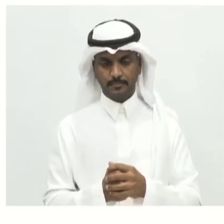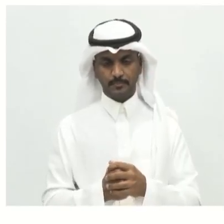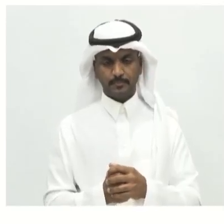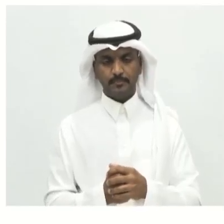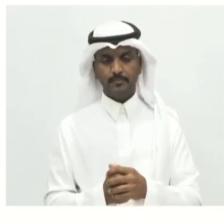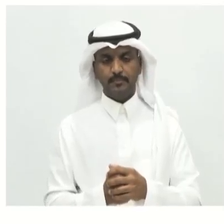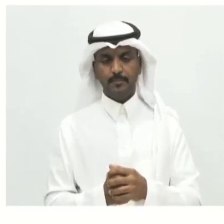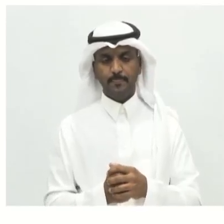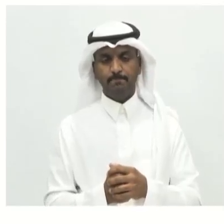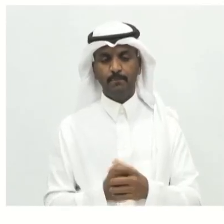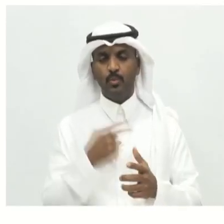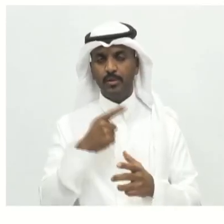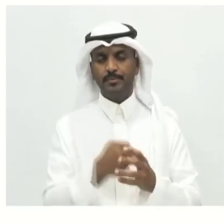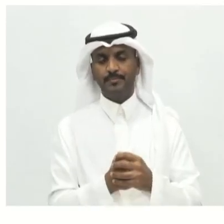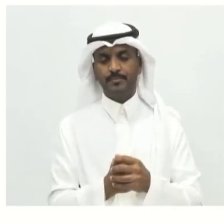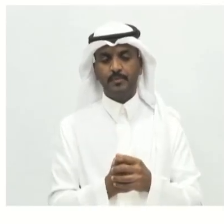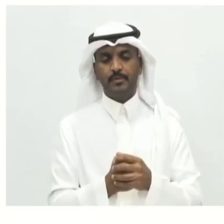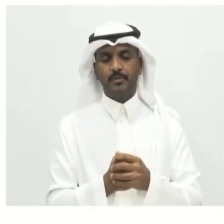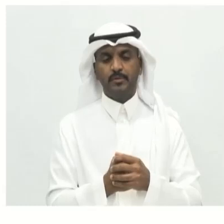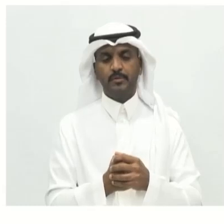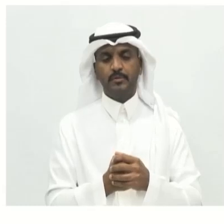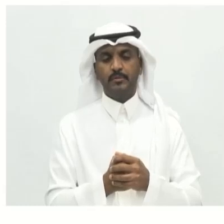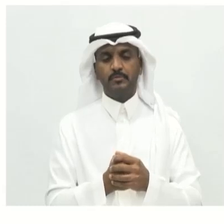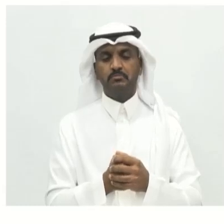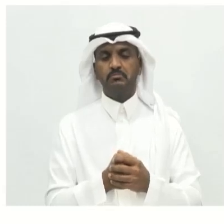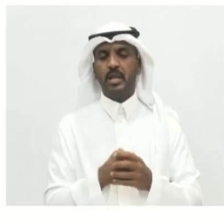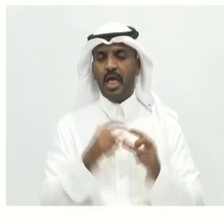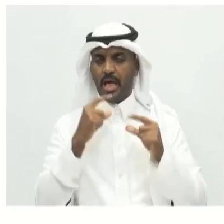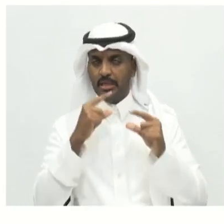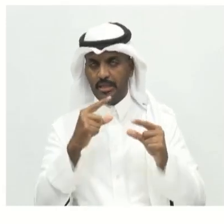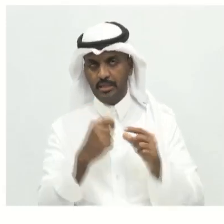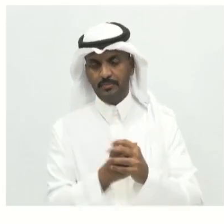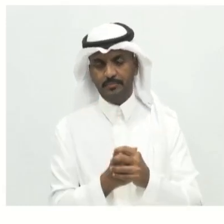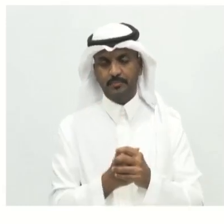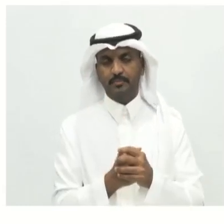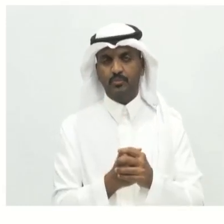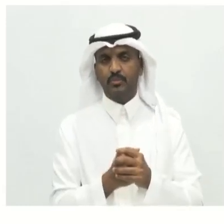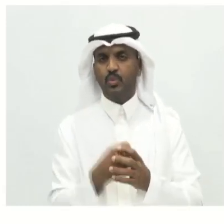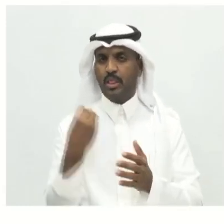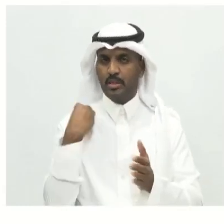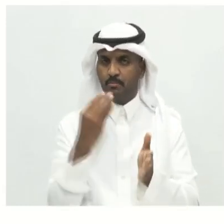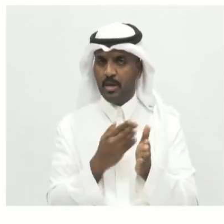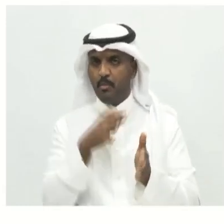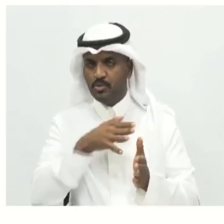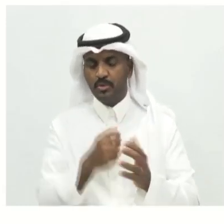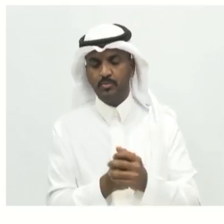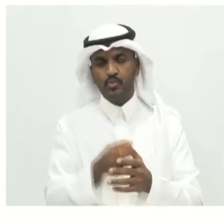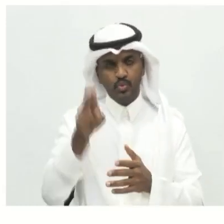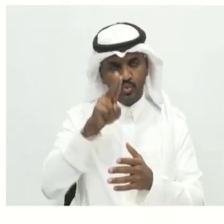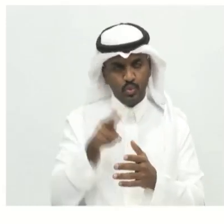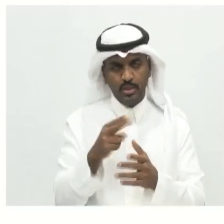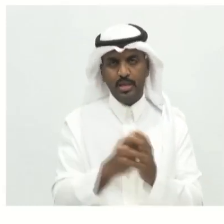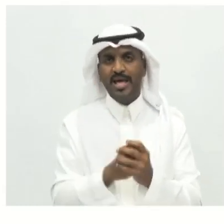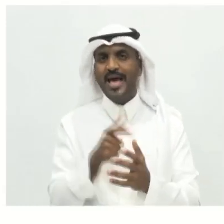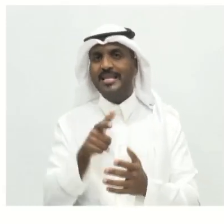فصح وايضا يا ابنائي من الاحاديث التي تدل على الطب النبوي سئل انس بن